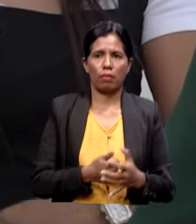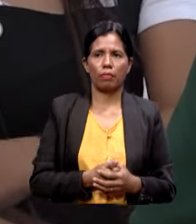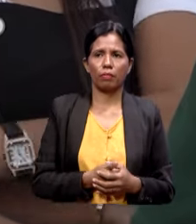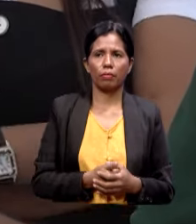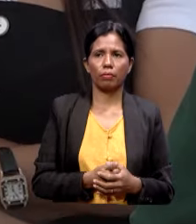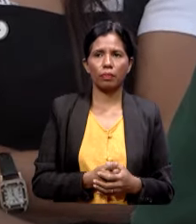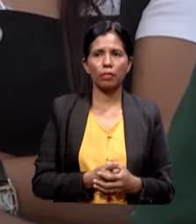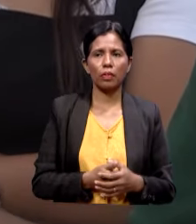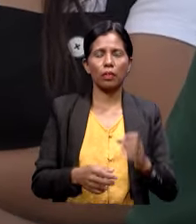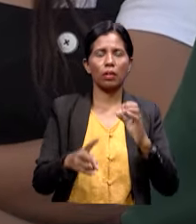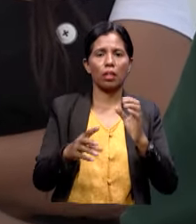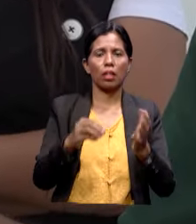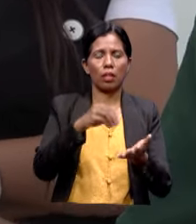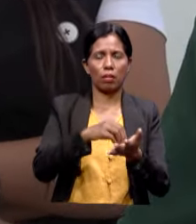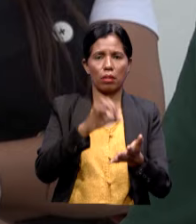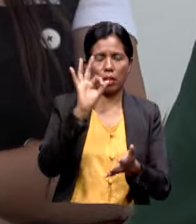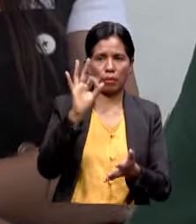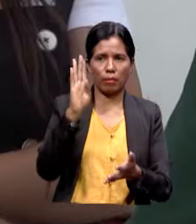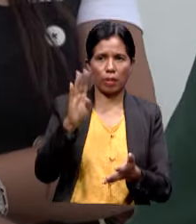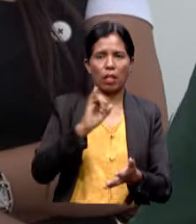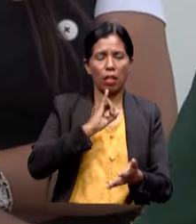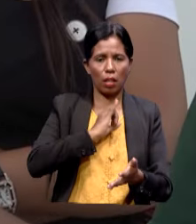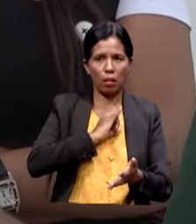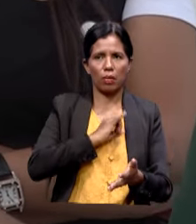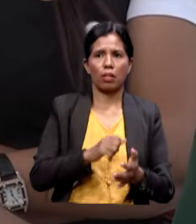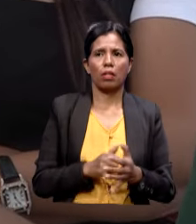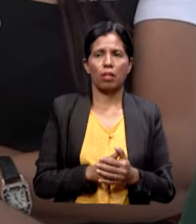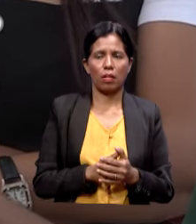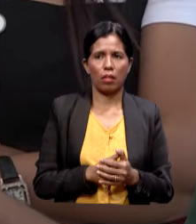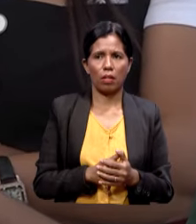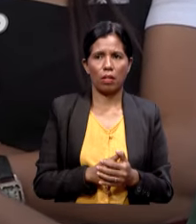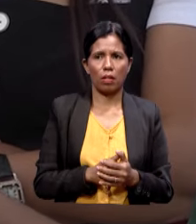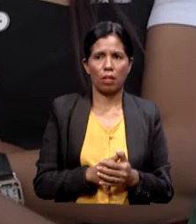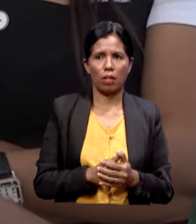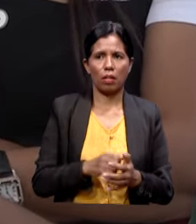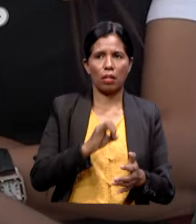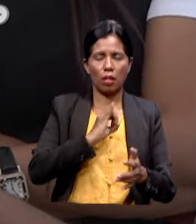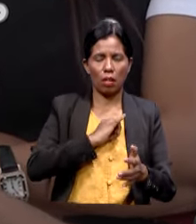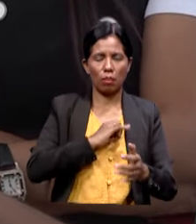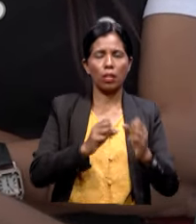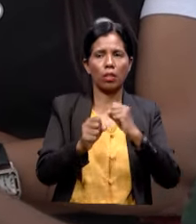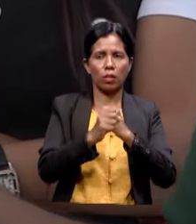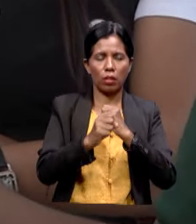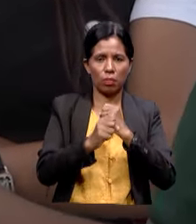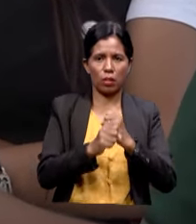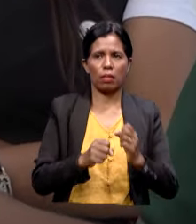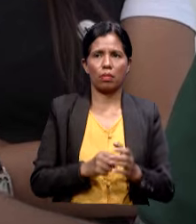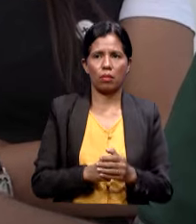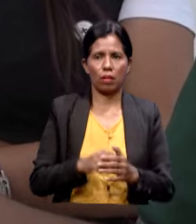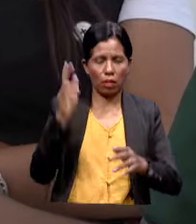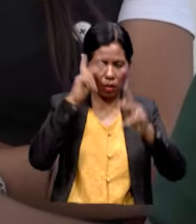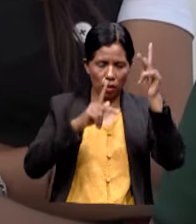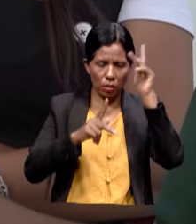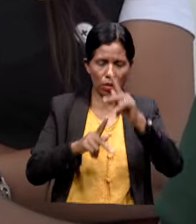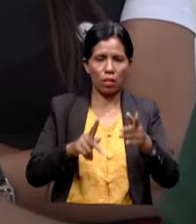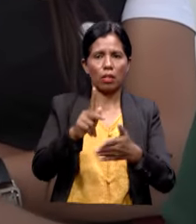ia viral ia social media kata hau mak be kata hau mak suspetu ba kasu